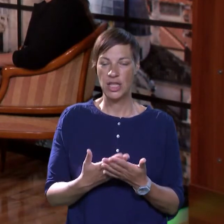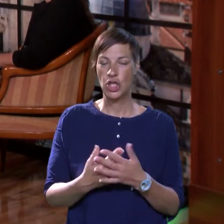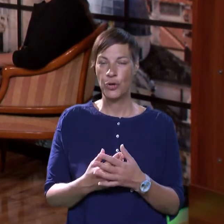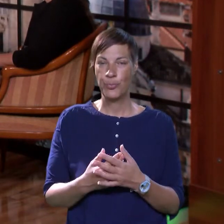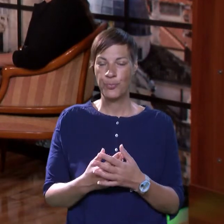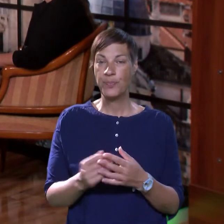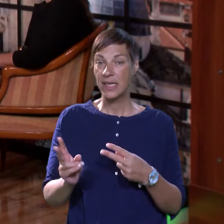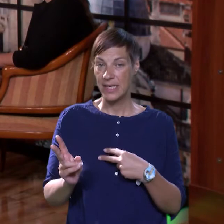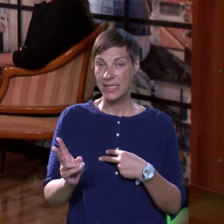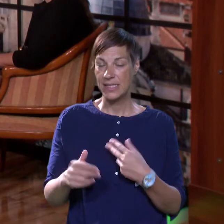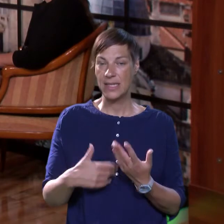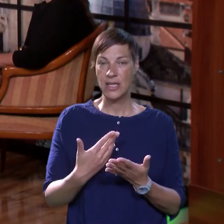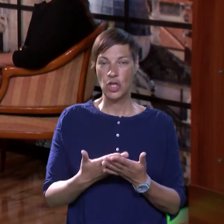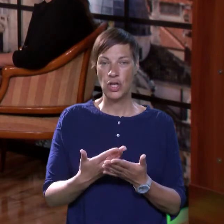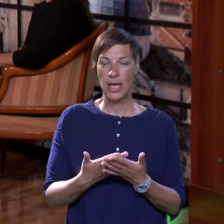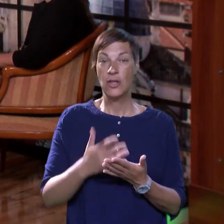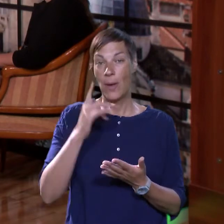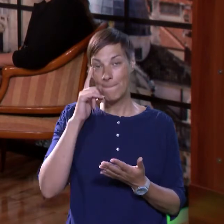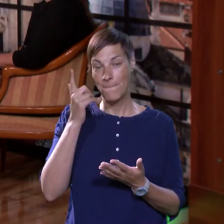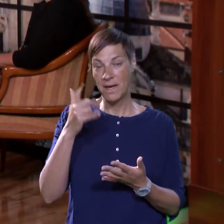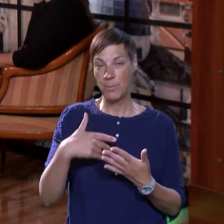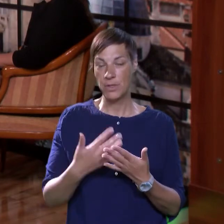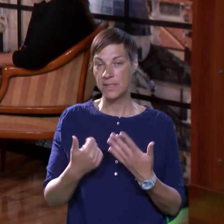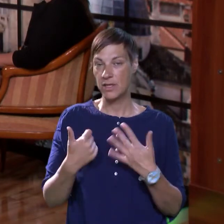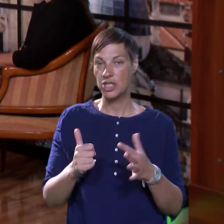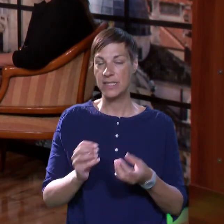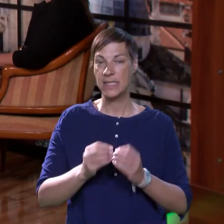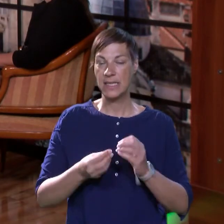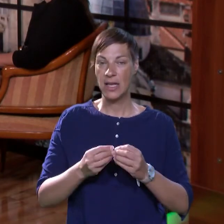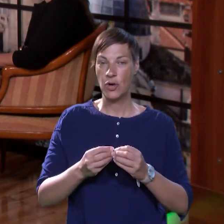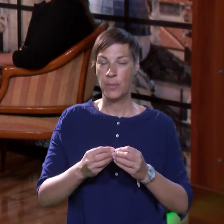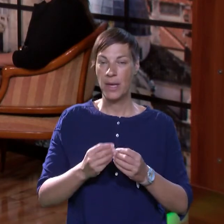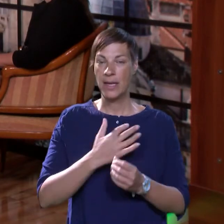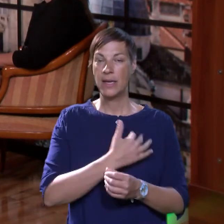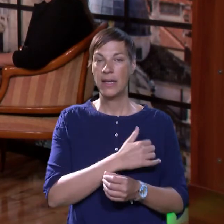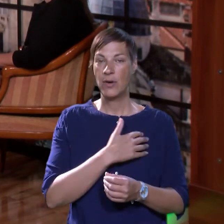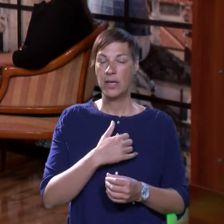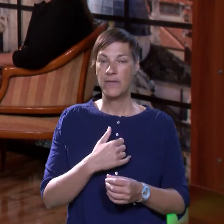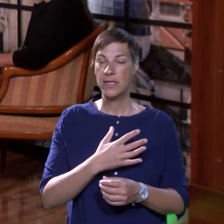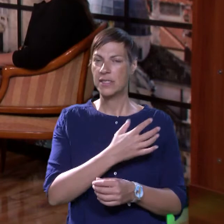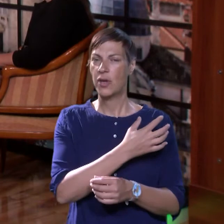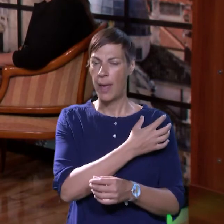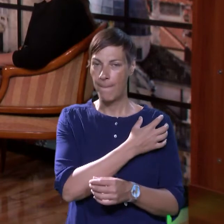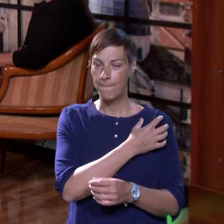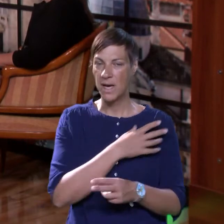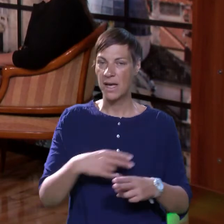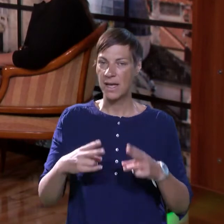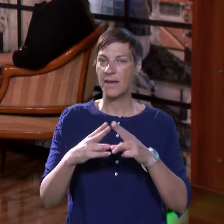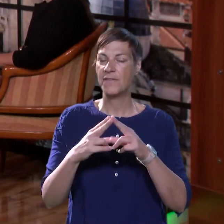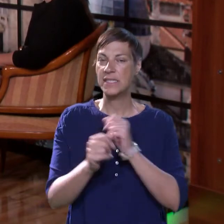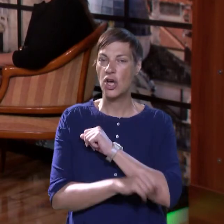i realno. A to je u stvari prepoznalo 60 kompanija u Hrvatskoj, među kojima je Erste banka, neka